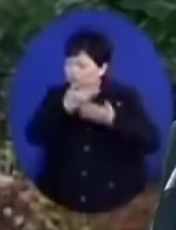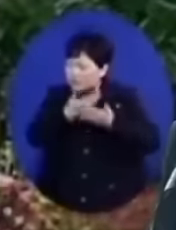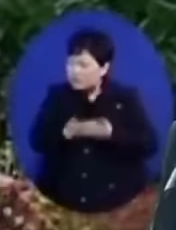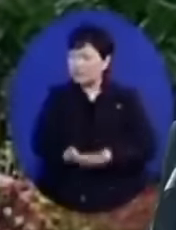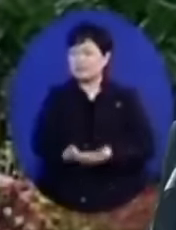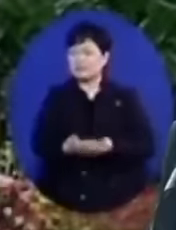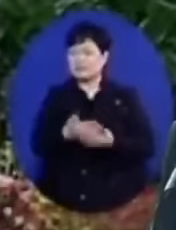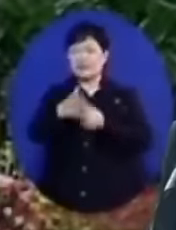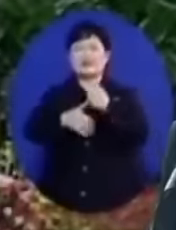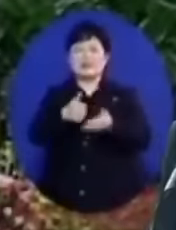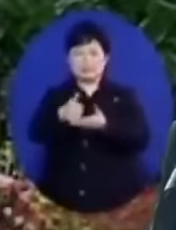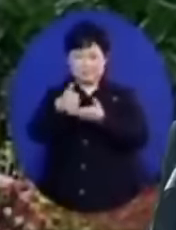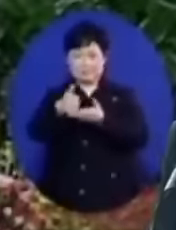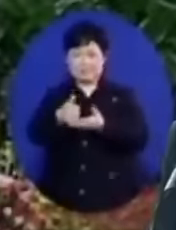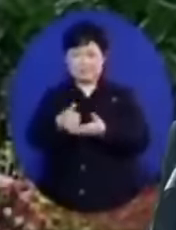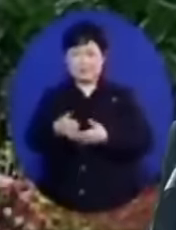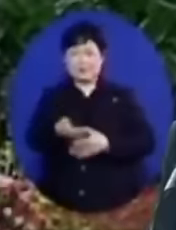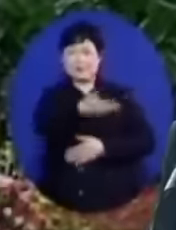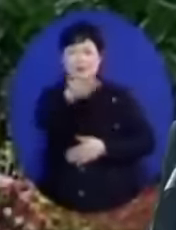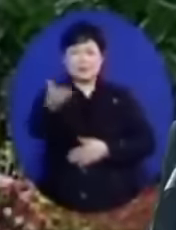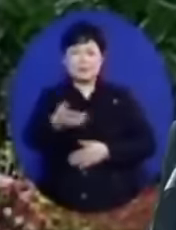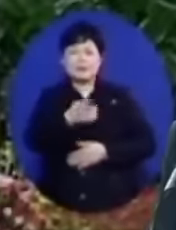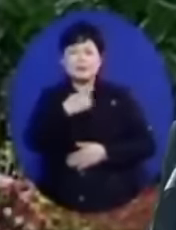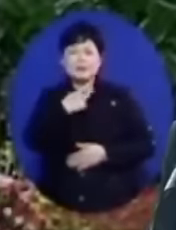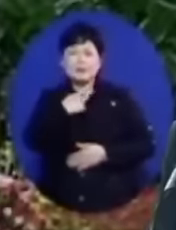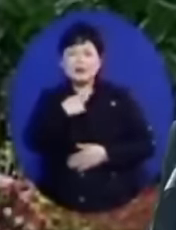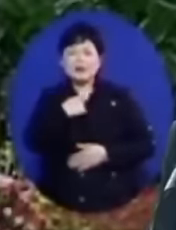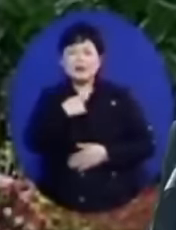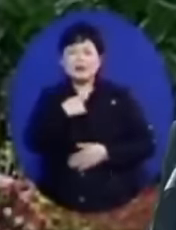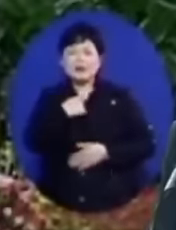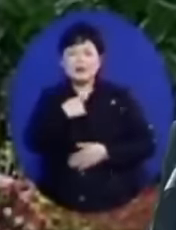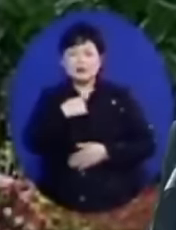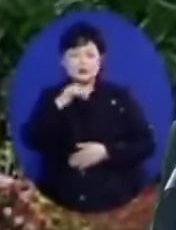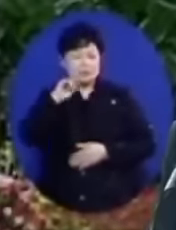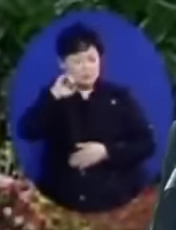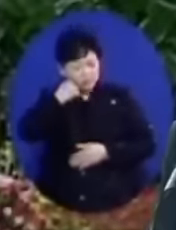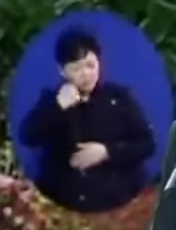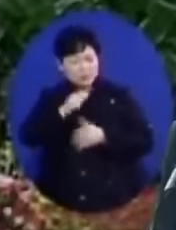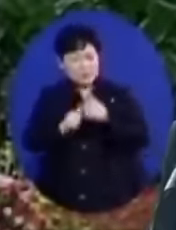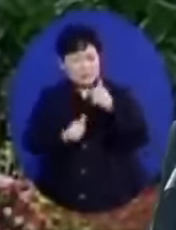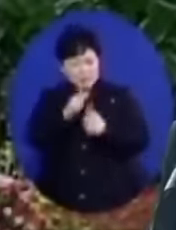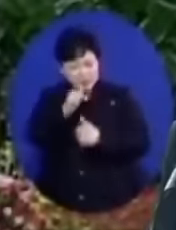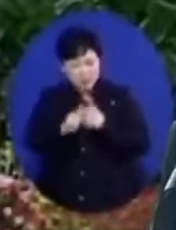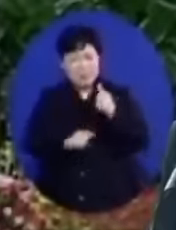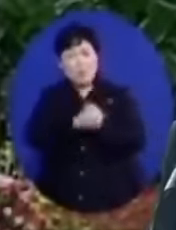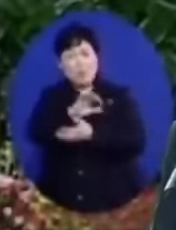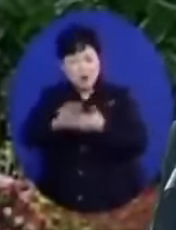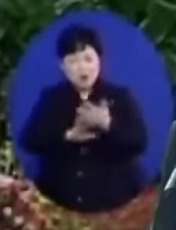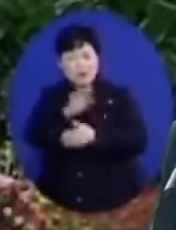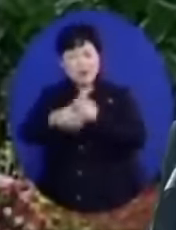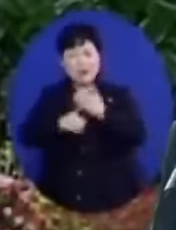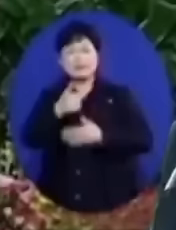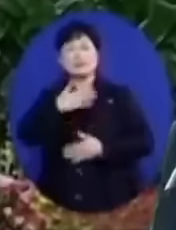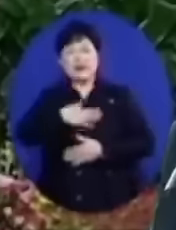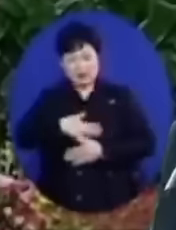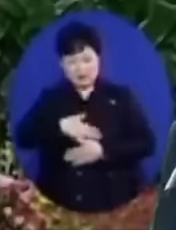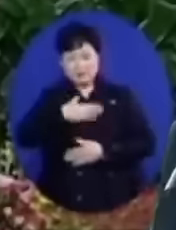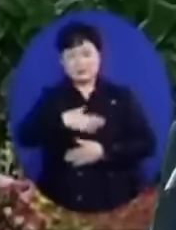것입니다. 여러분이 당하는 여러 시험과 환난은 하나님이 아시고 여러분이 당하는